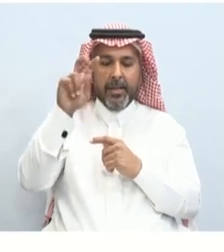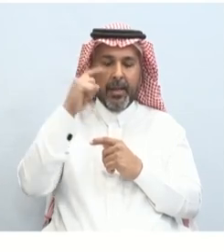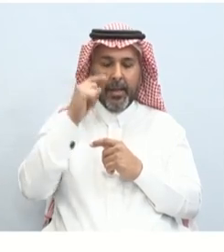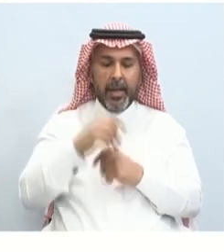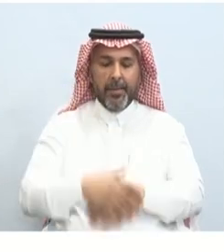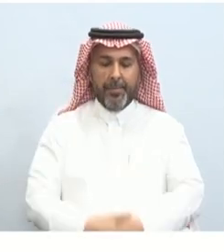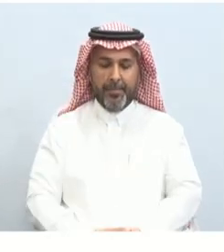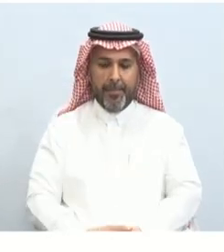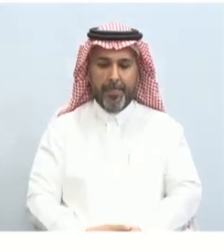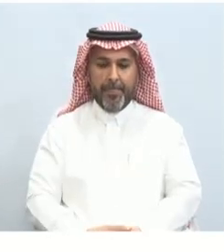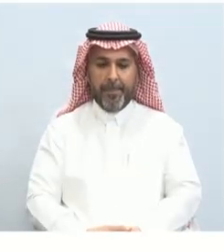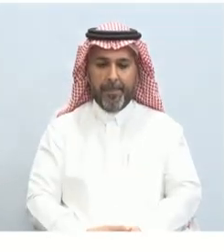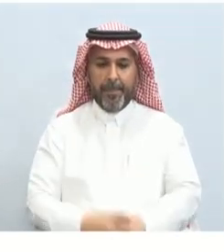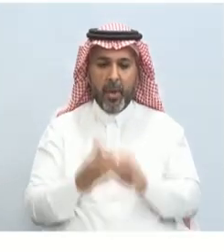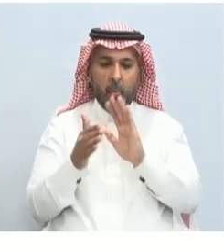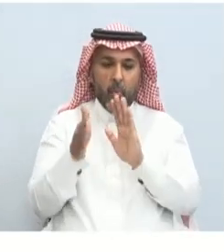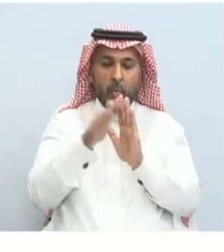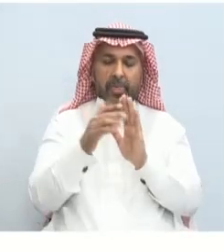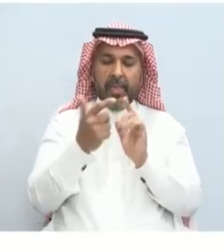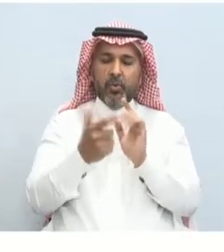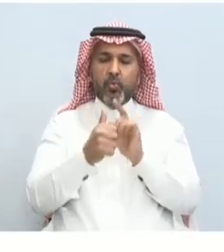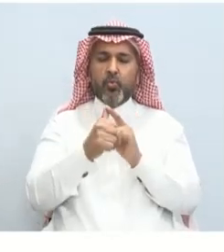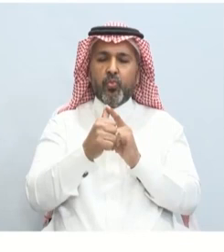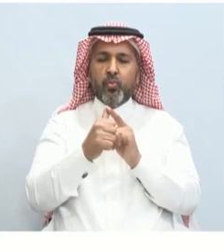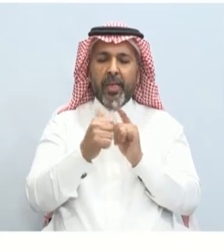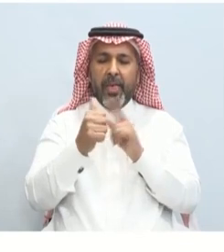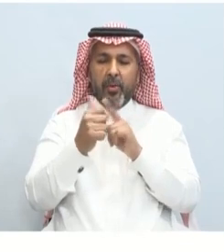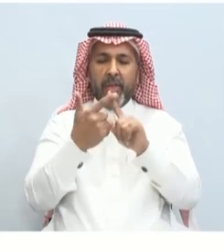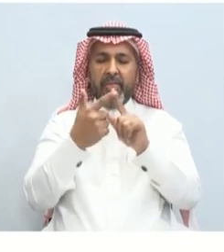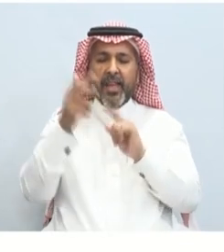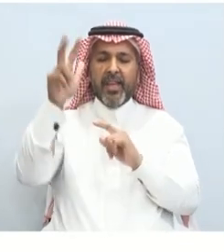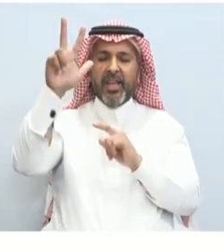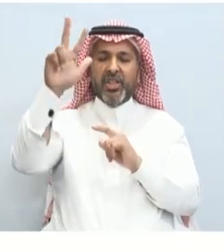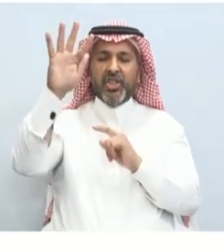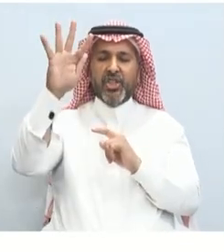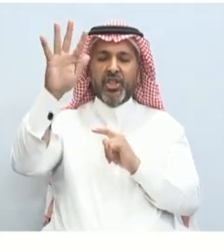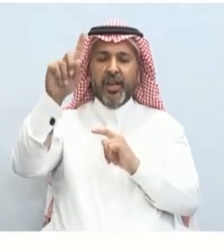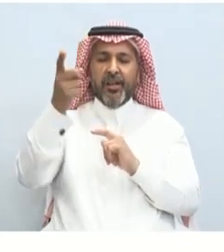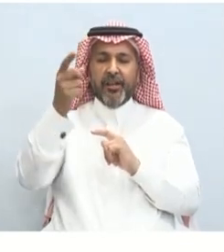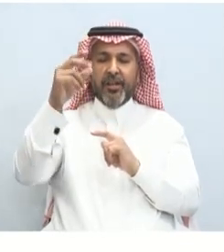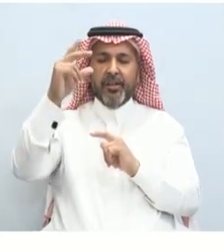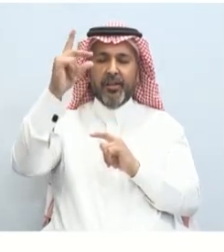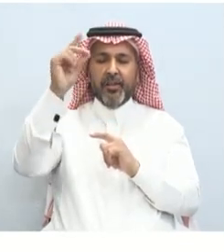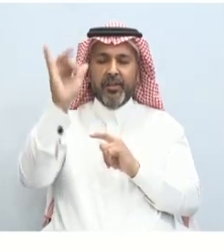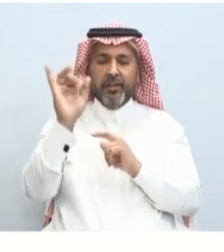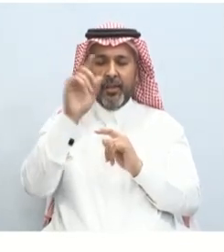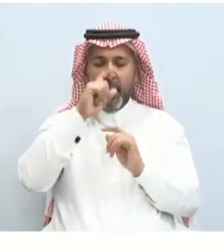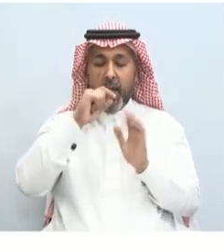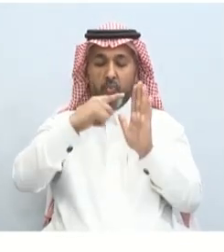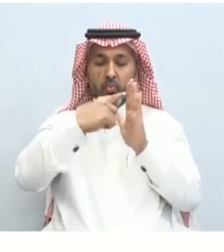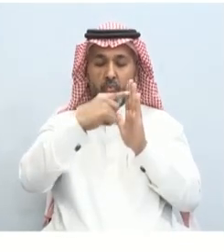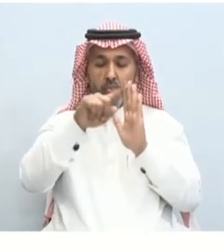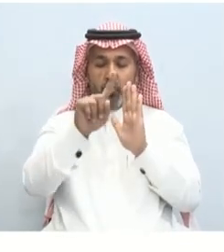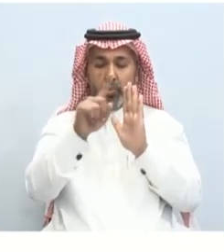حمليه اما الاقيس الشرطيه وهي استدلالات غير مباشره تكون قضاياها شرطيه منفصله